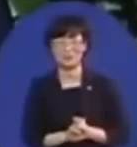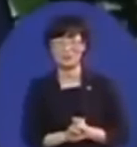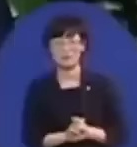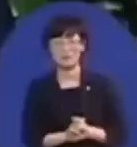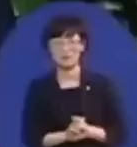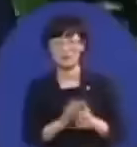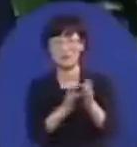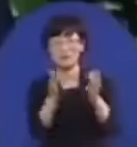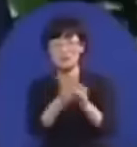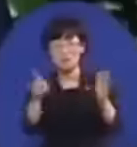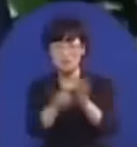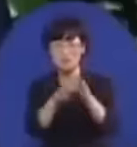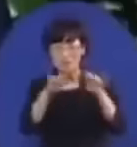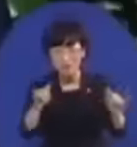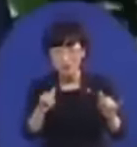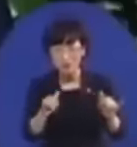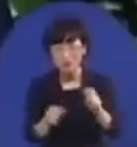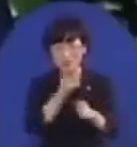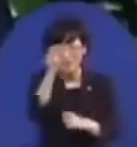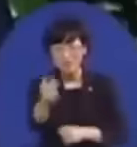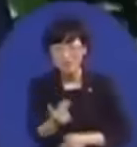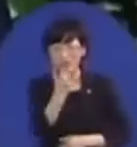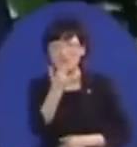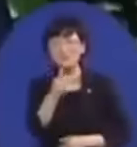아들이 있는 자에게는 영생이 있고